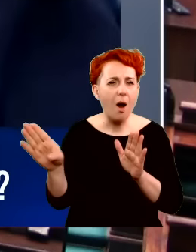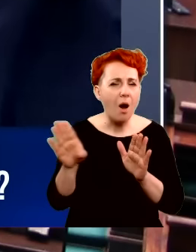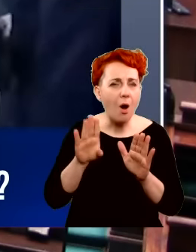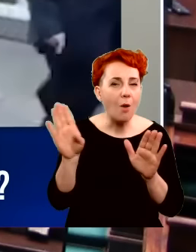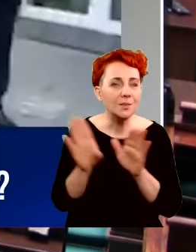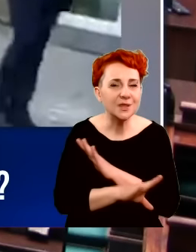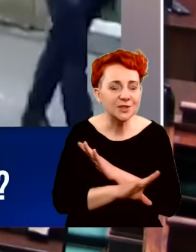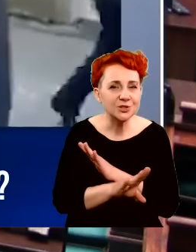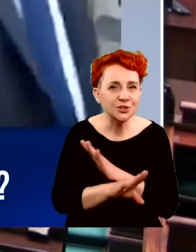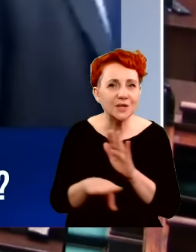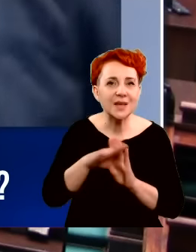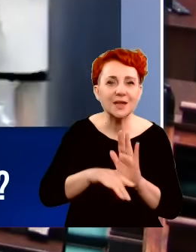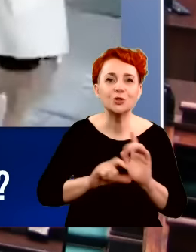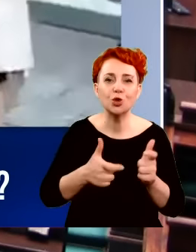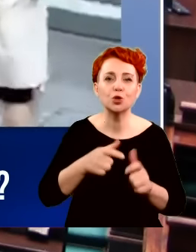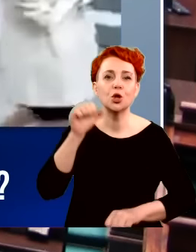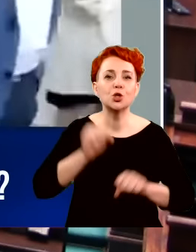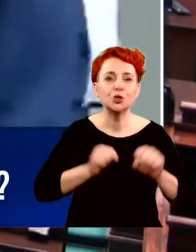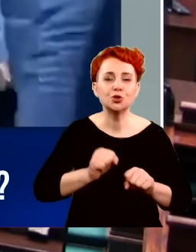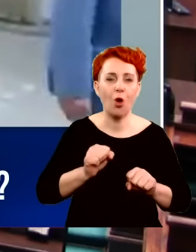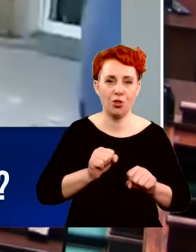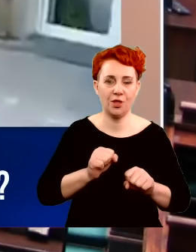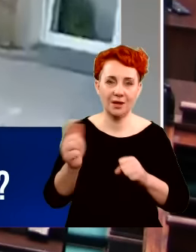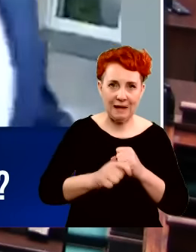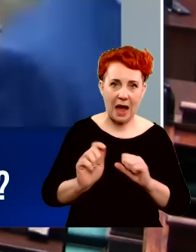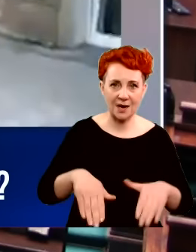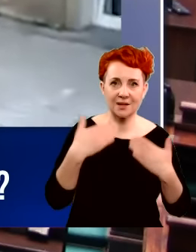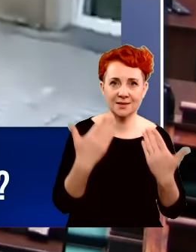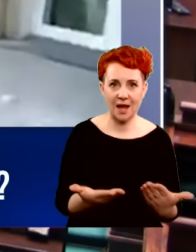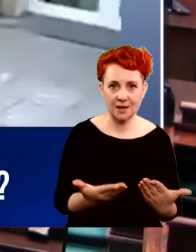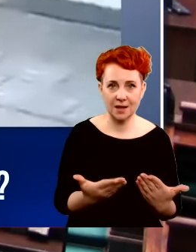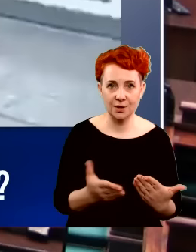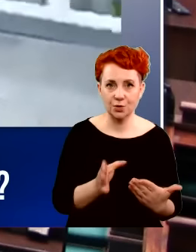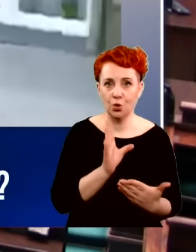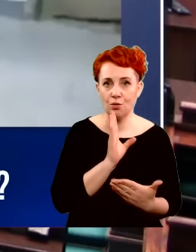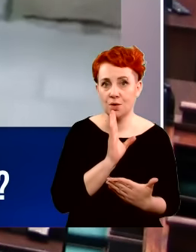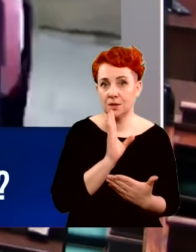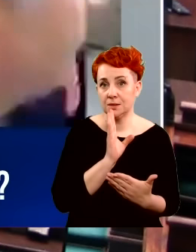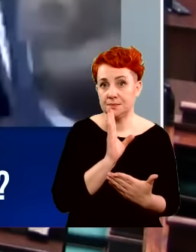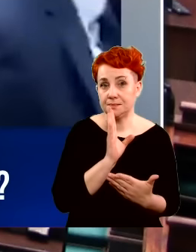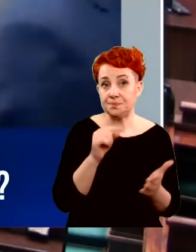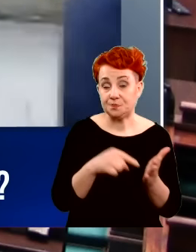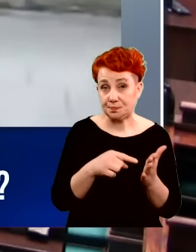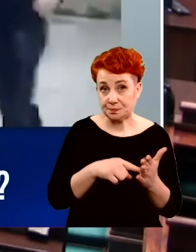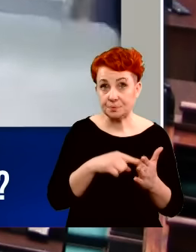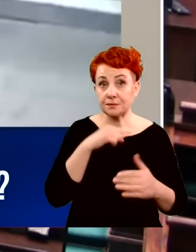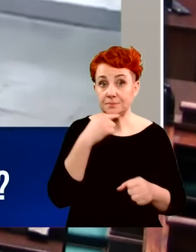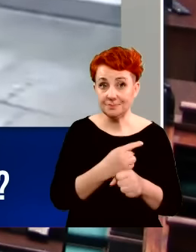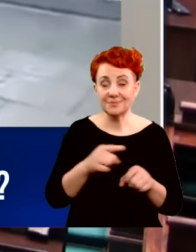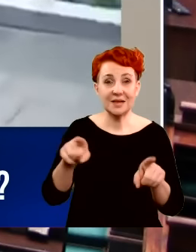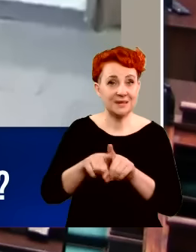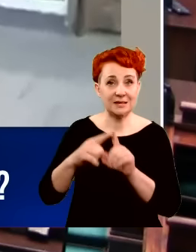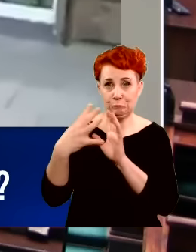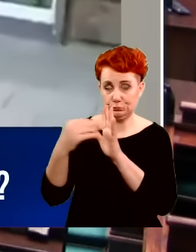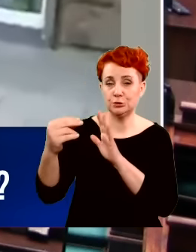rozstrzygają sprawy i wymierzają ewentualne kary co zdaje się zresztą to stanowisko podzielił również prezydent Andrzej